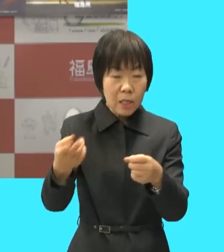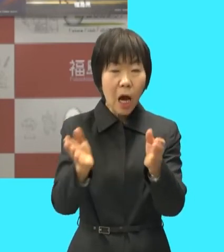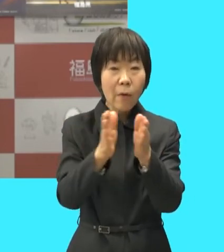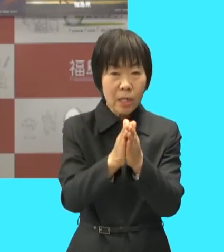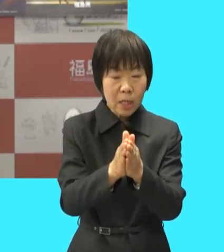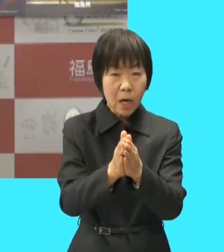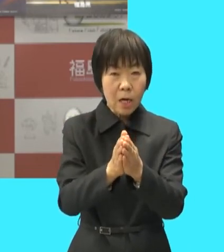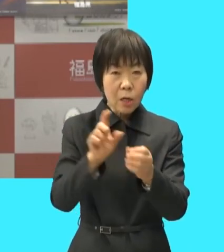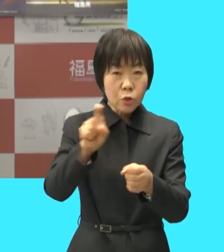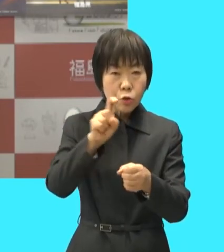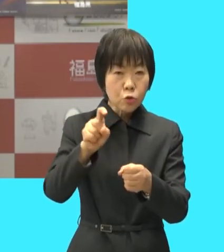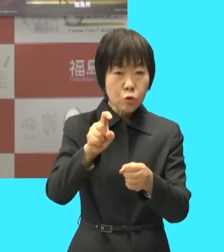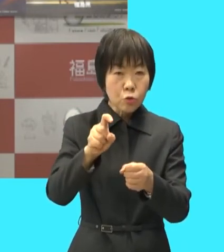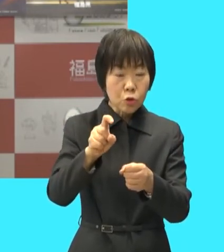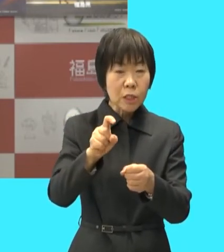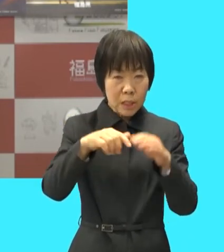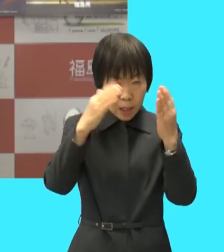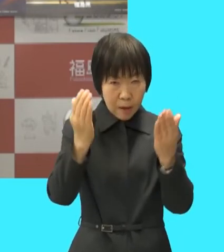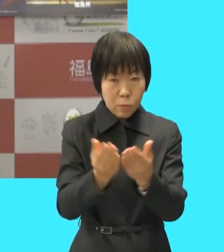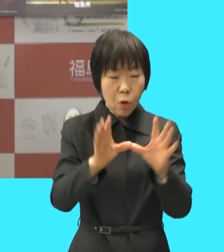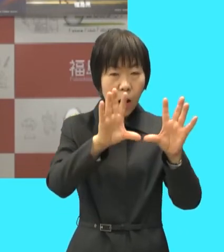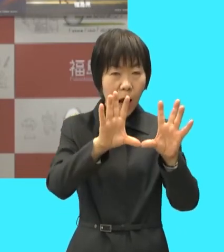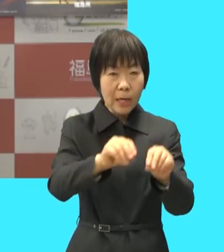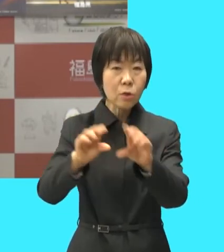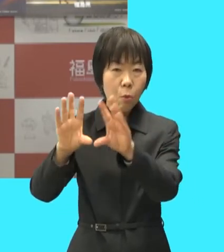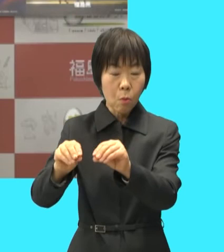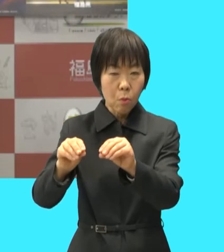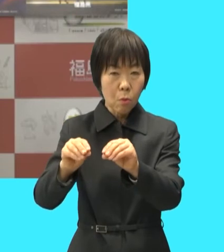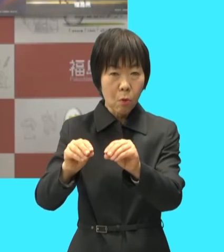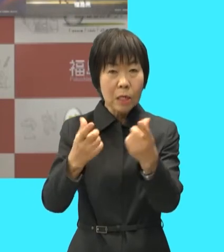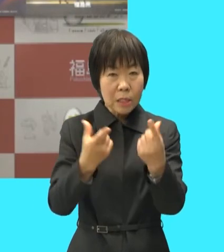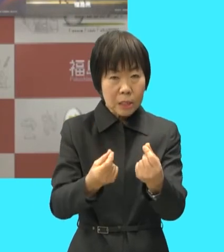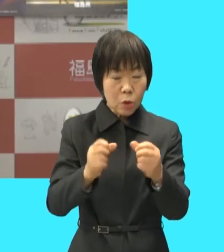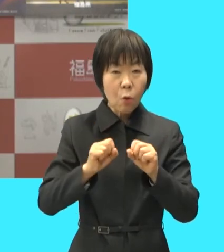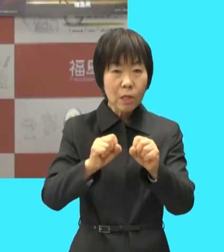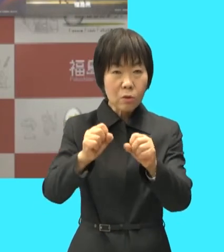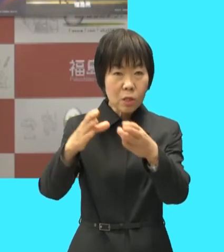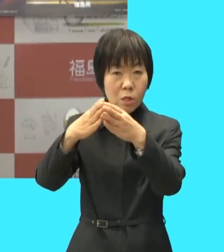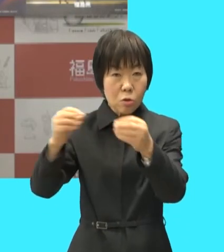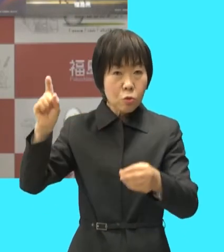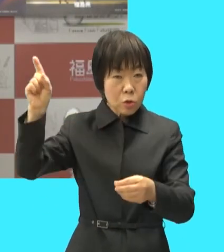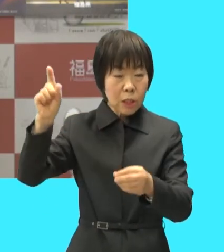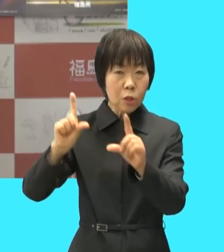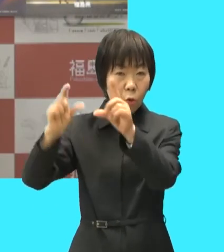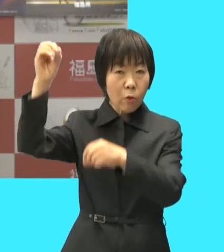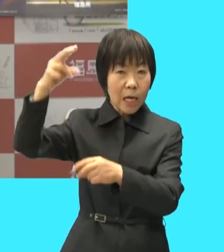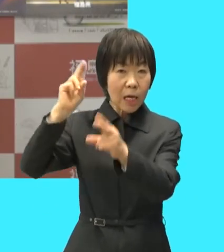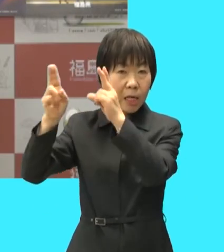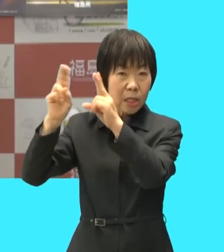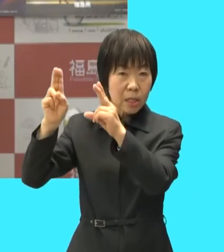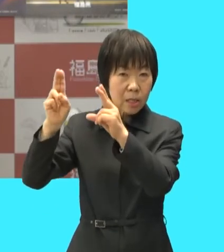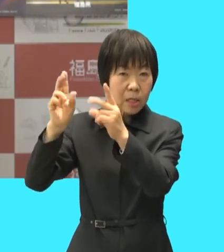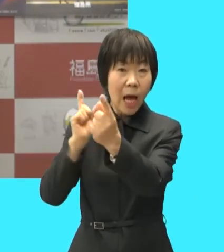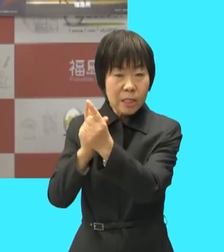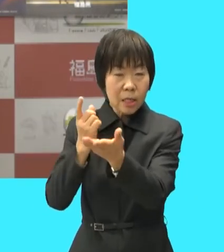わせた10基の原発の廃炉を確実に行っていくように国東京電力に対して求めてい